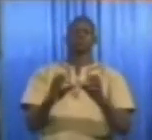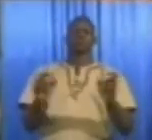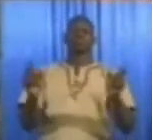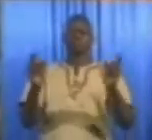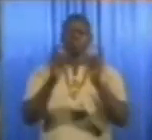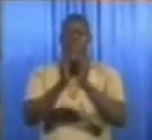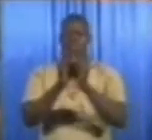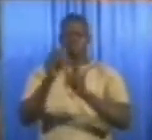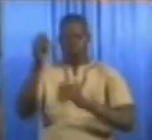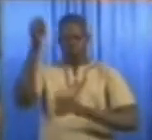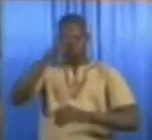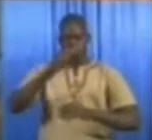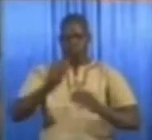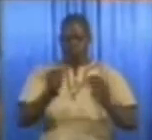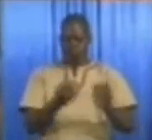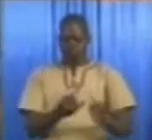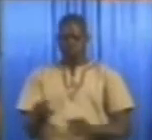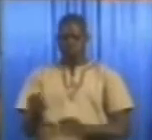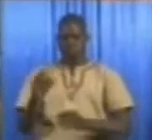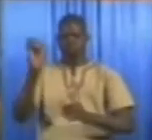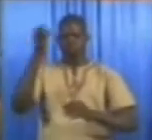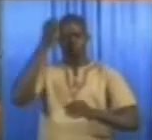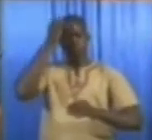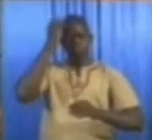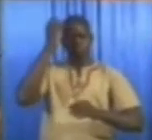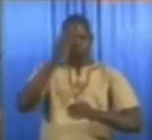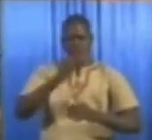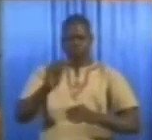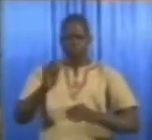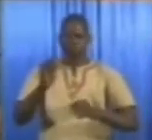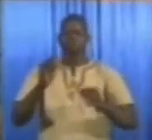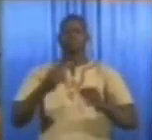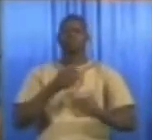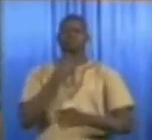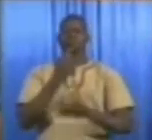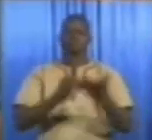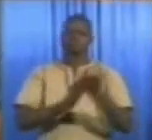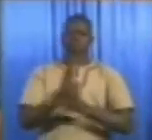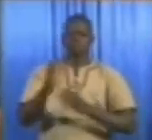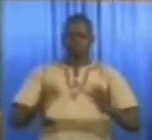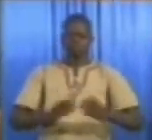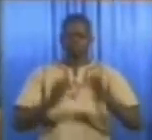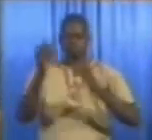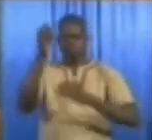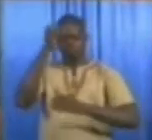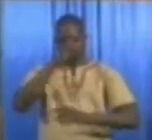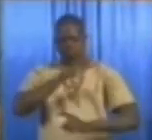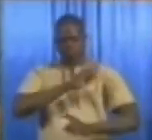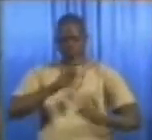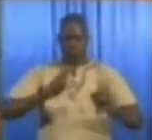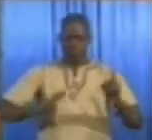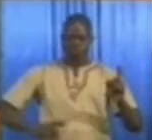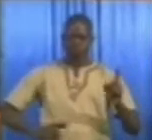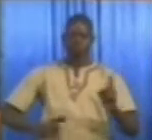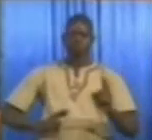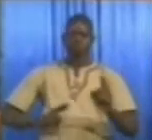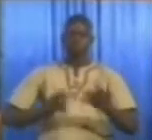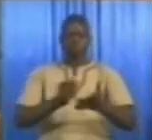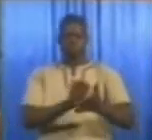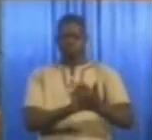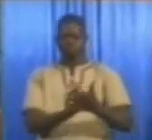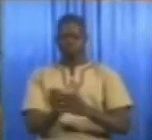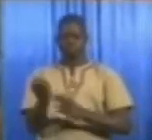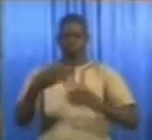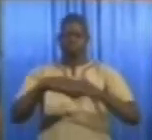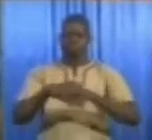pas, instrument de l'État marocain, c'est l'occasion de réaffirmer par ce geste l'africanité du royaume, n'est-ce pas, s'inscrire